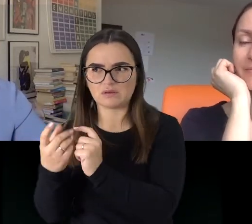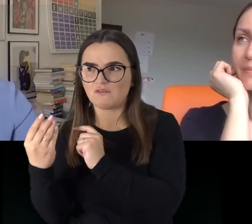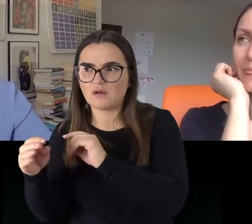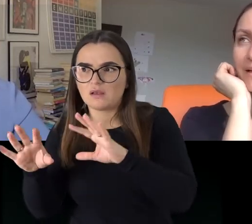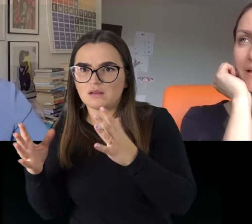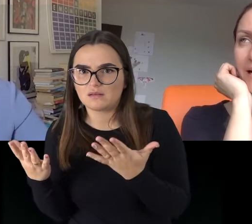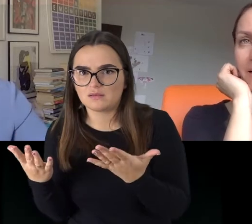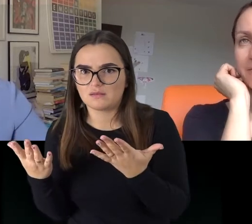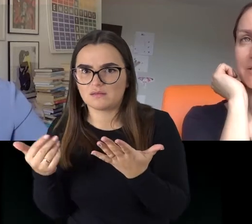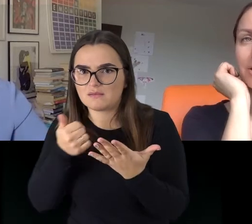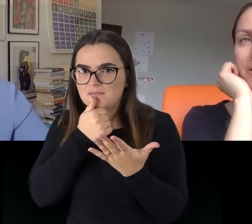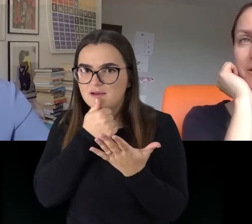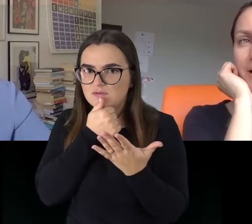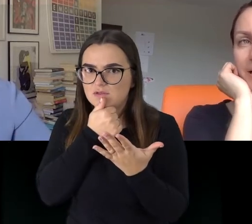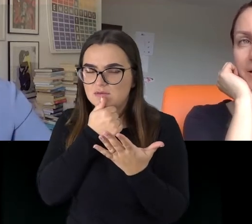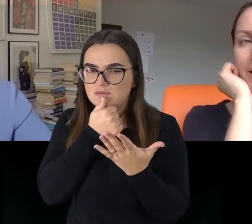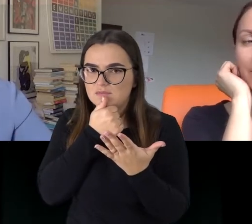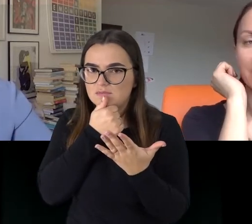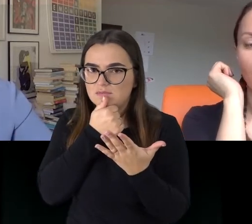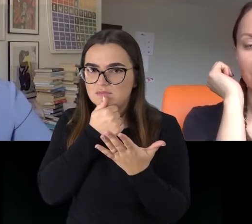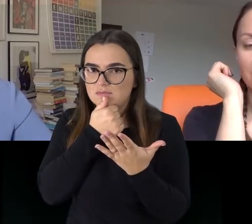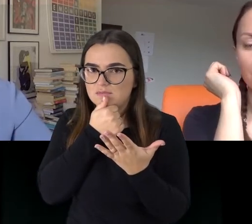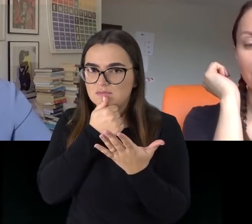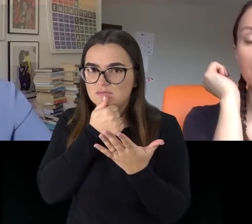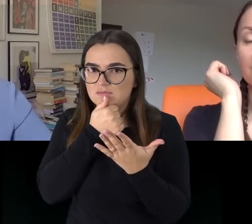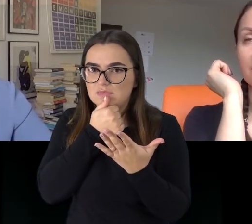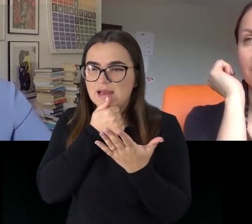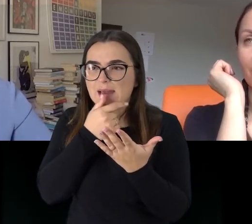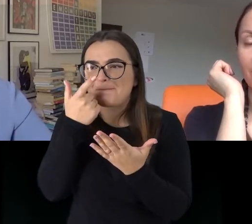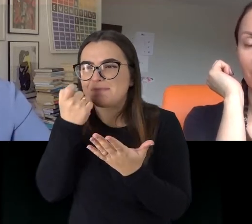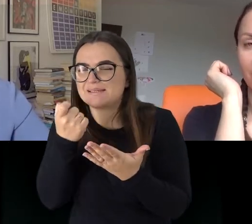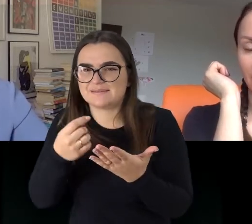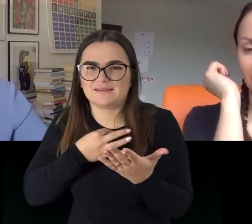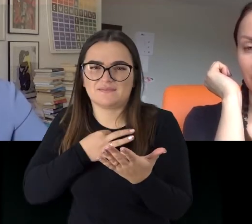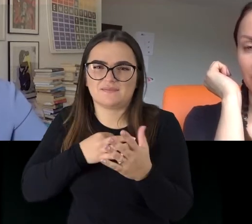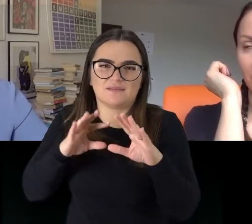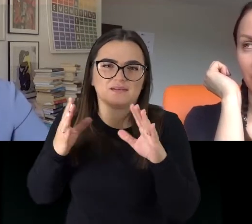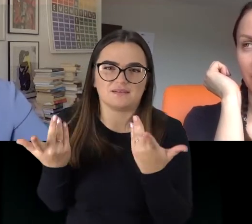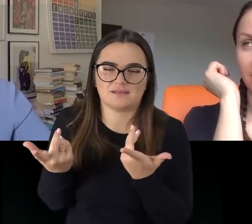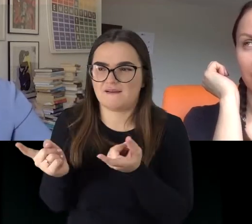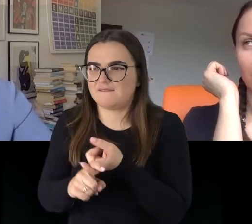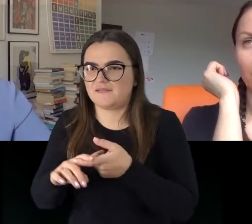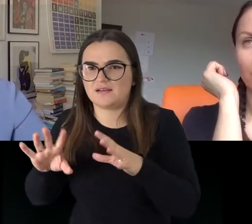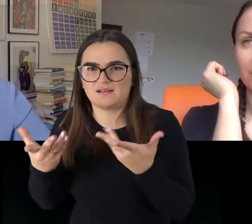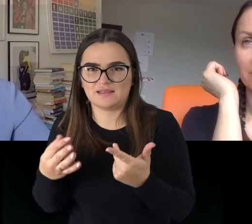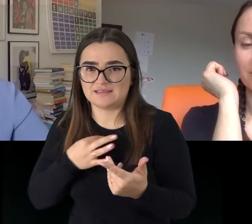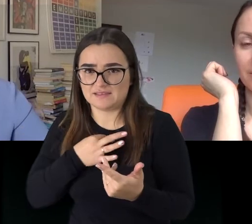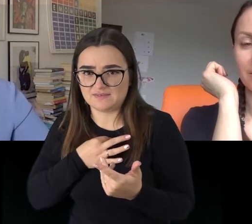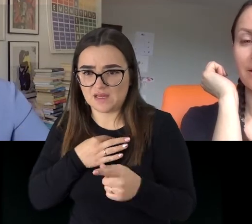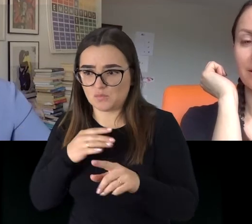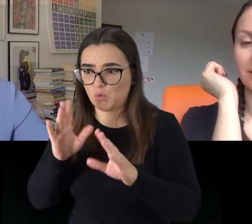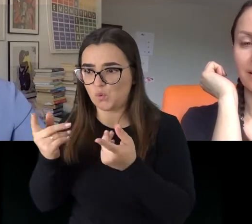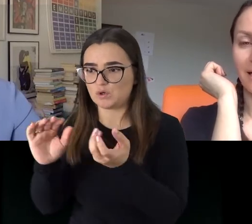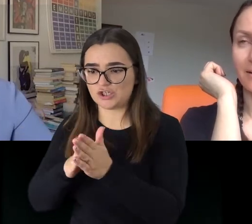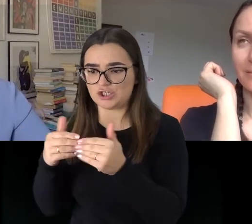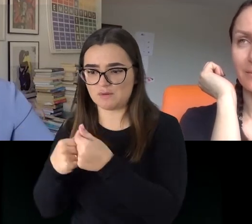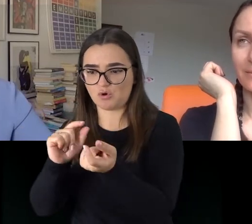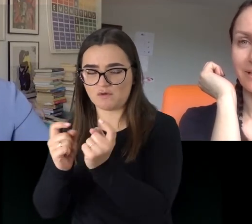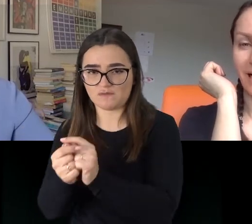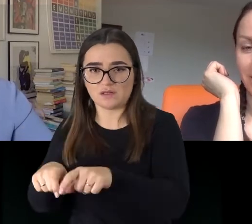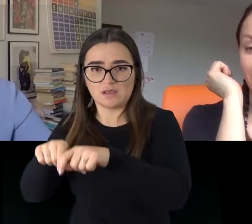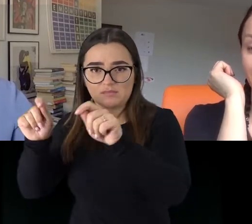kur ar visiškai, ar bet koks pyktis arba konfliktas šeimoje jau mus įdeda į